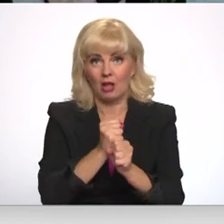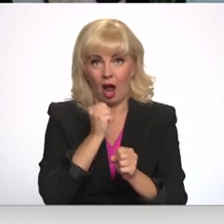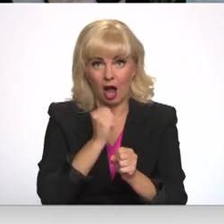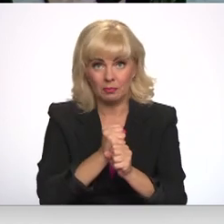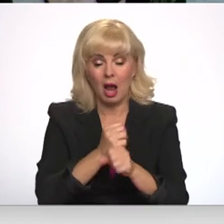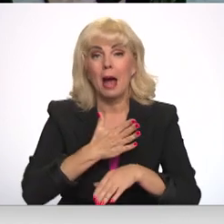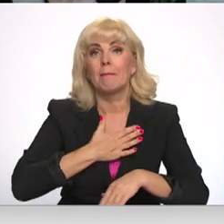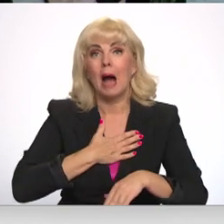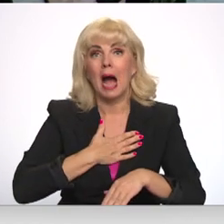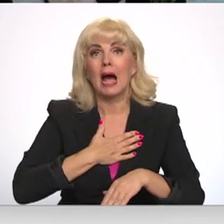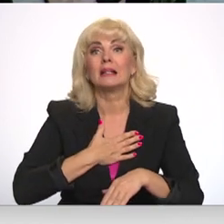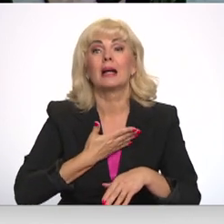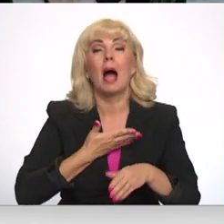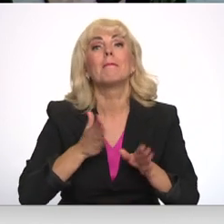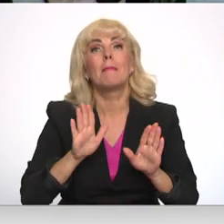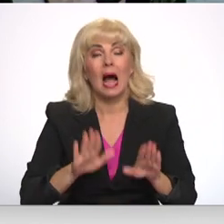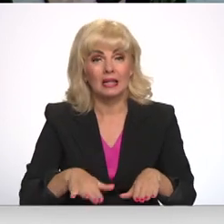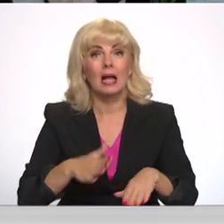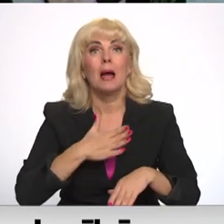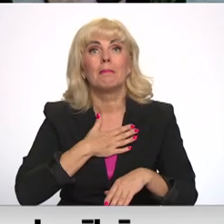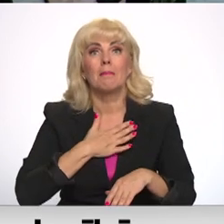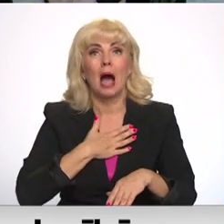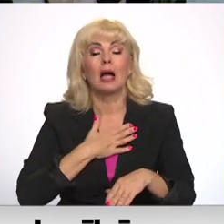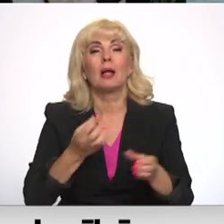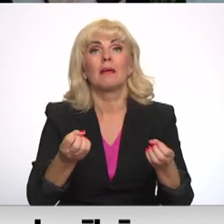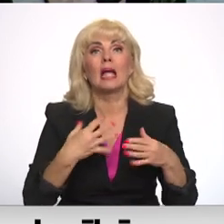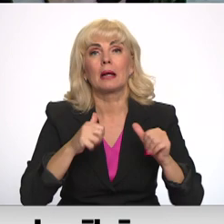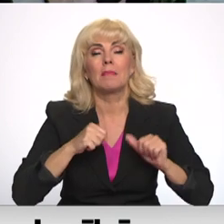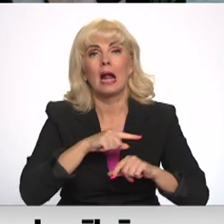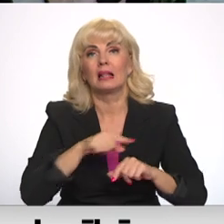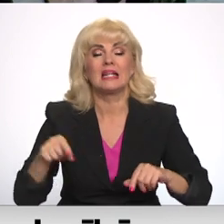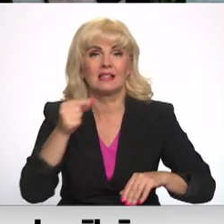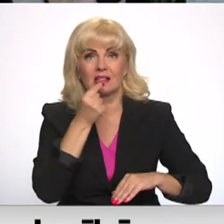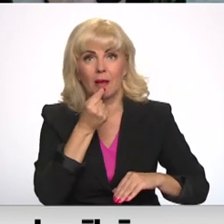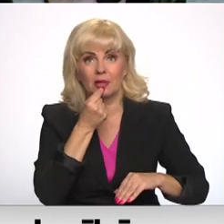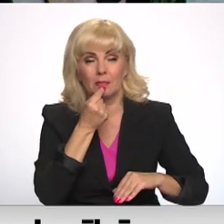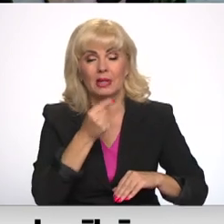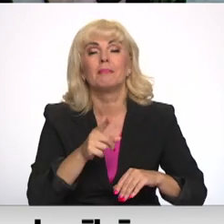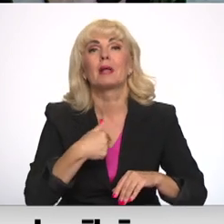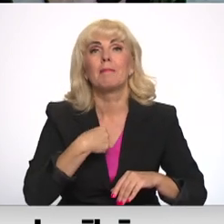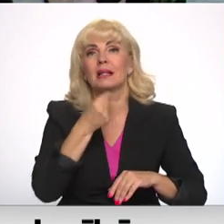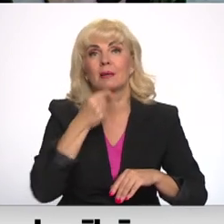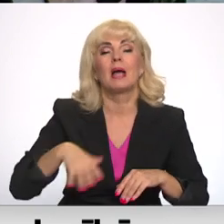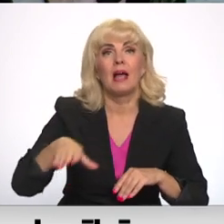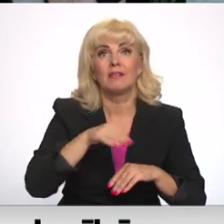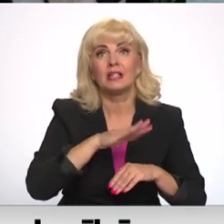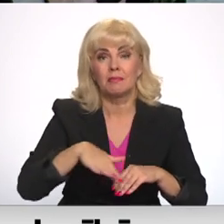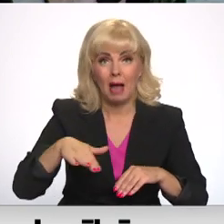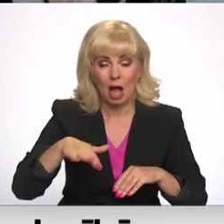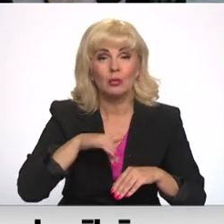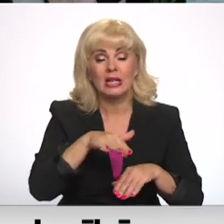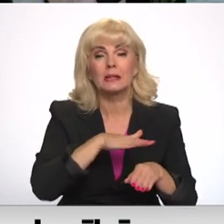un tad ar manīm palika tā, kā palika. Bet, nu, mani tagad liek mierā līdz septembrim, tāpēc, kad man septembrī visi bērni aizies uz